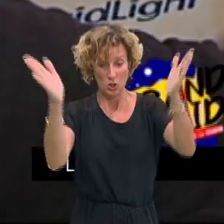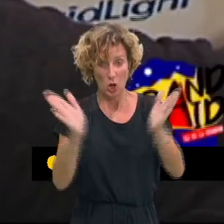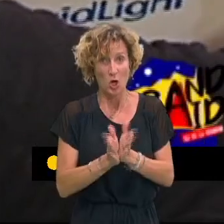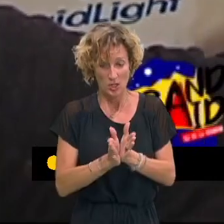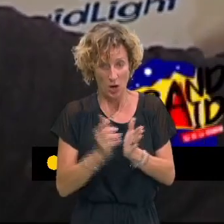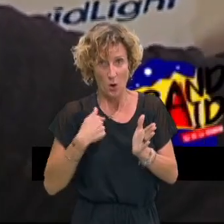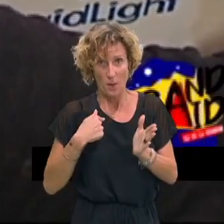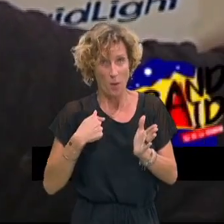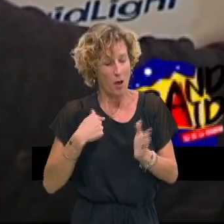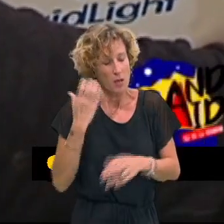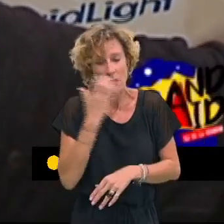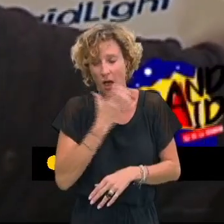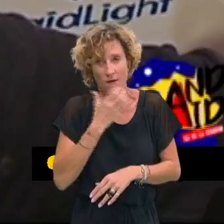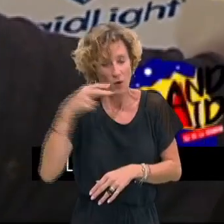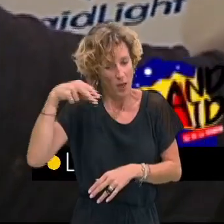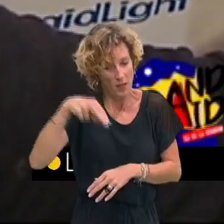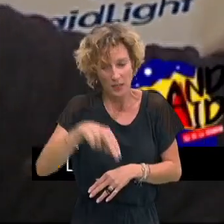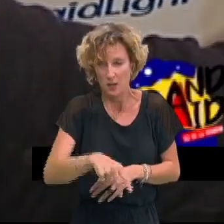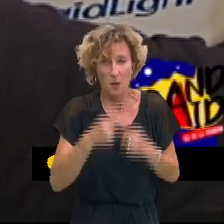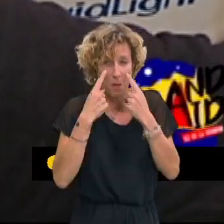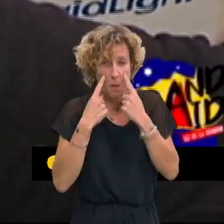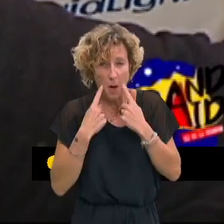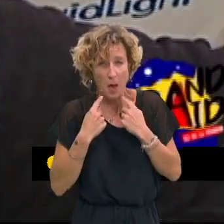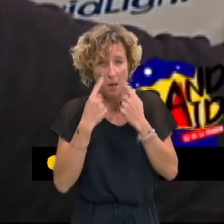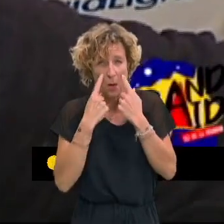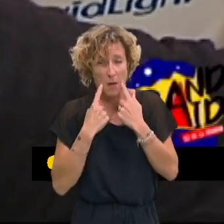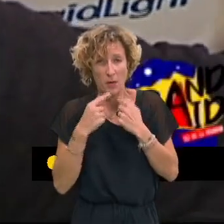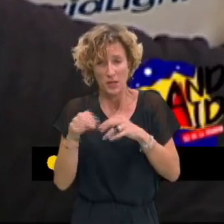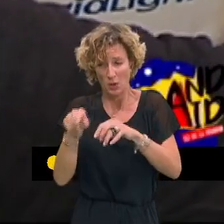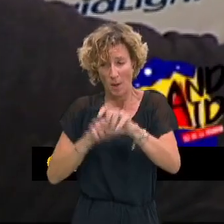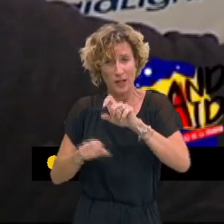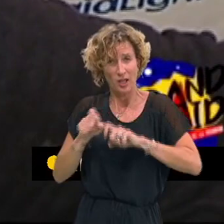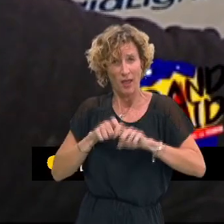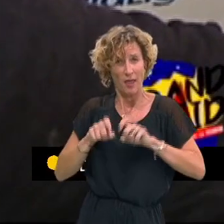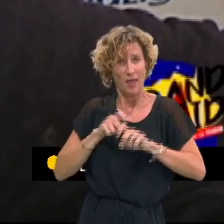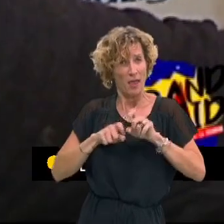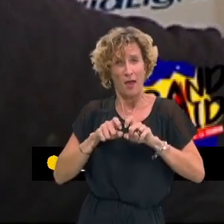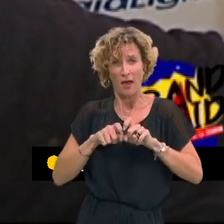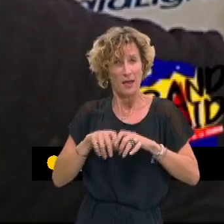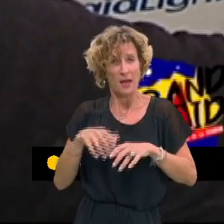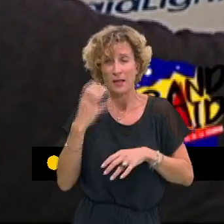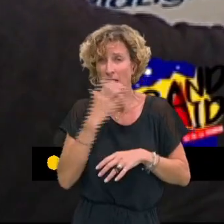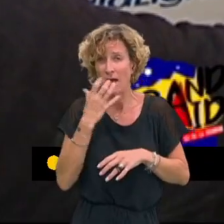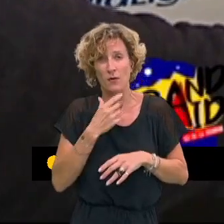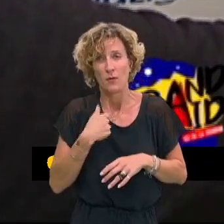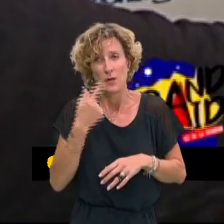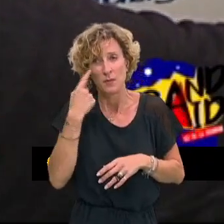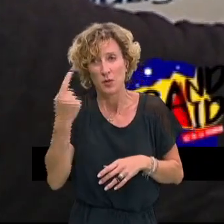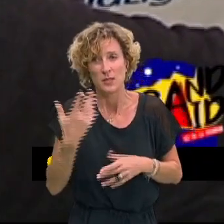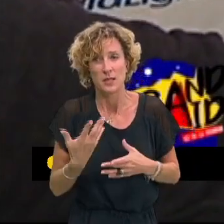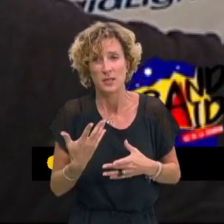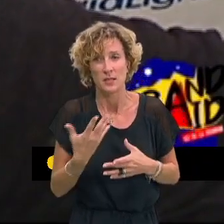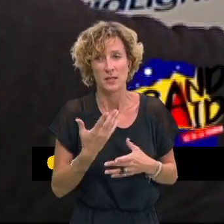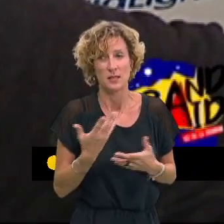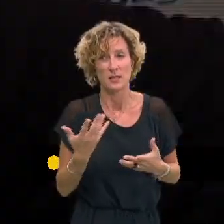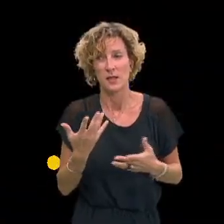larmes qui coulaient le long des joues. J'étais en marche arrière. J'ai dû mettre 20 minutes pour descendre les 200 mètres de dénivelé. Je me suis dit là ça va